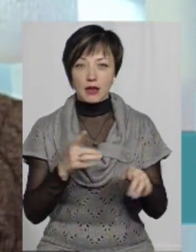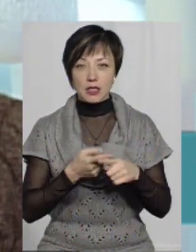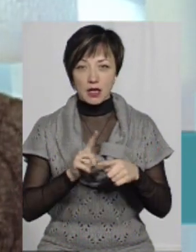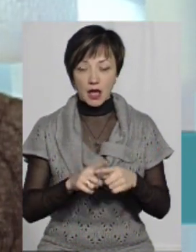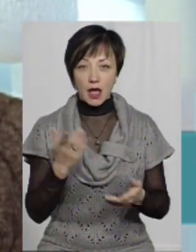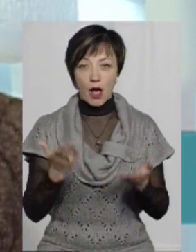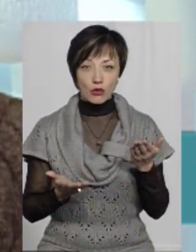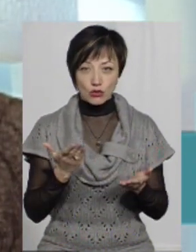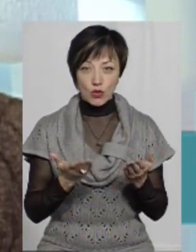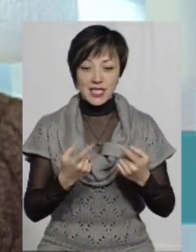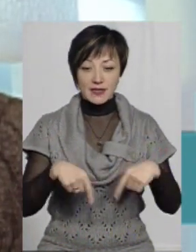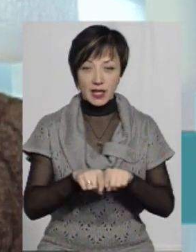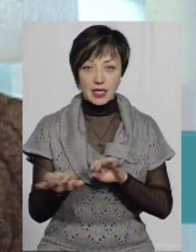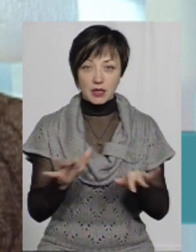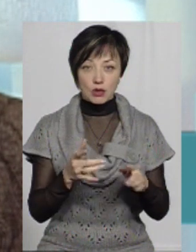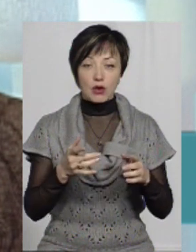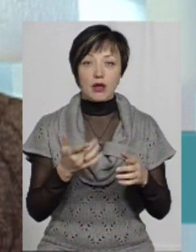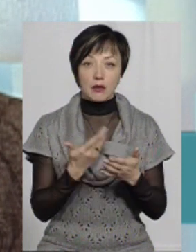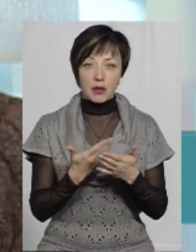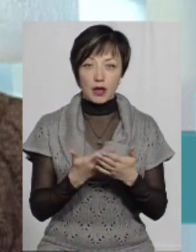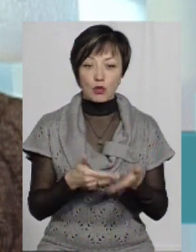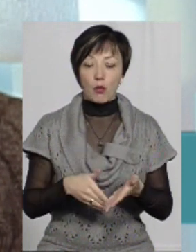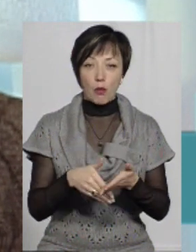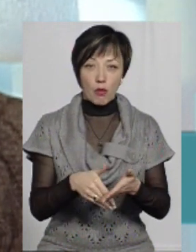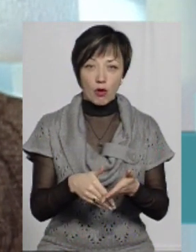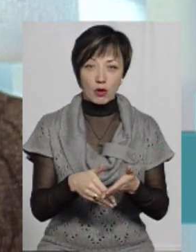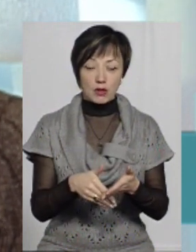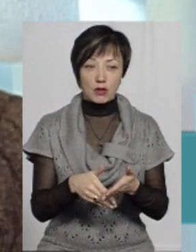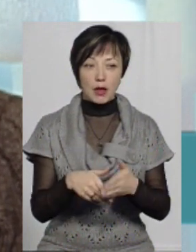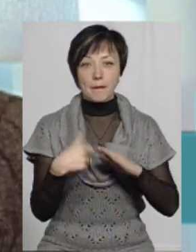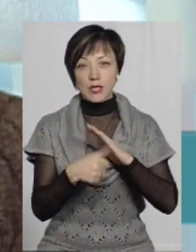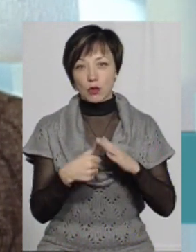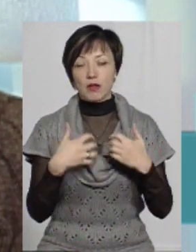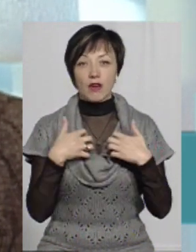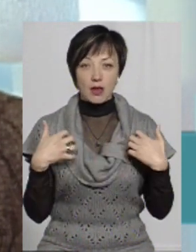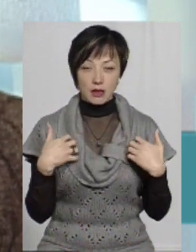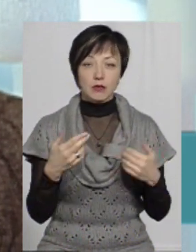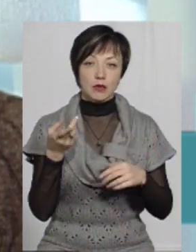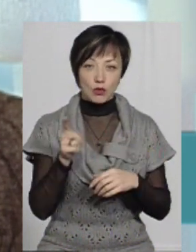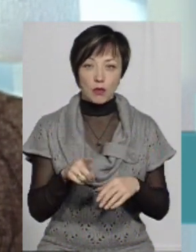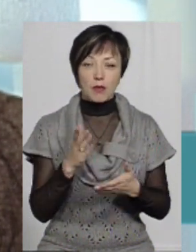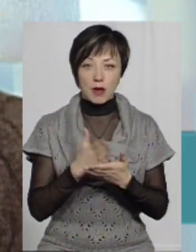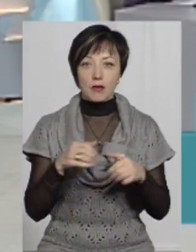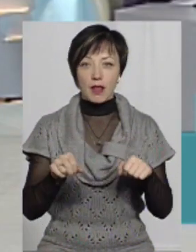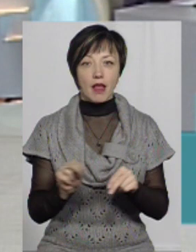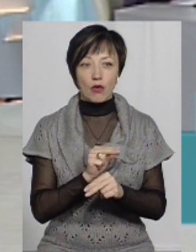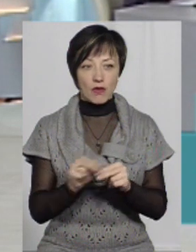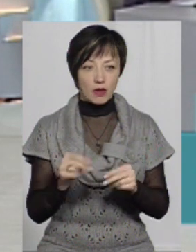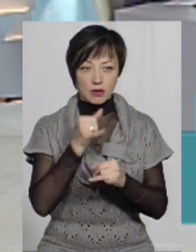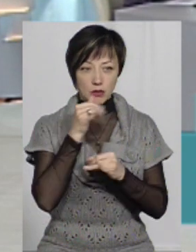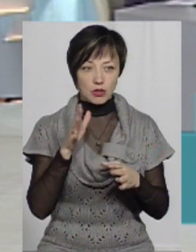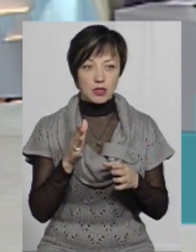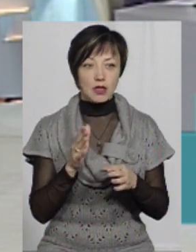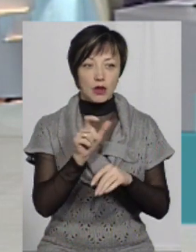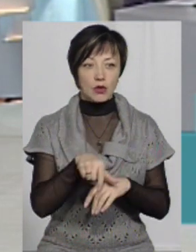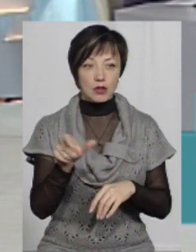організації. Тобто, якщо сфера діяльності цієї організації, наприклад, допомога бездоглядним тваринам, то вона може збирати кошти. То на лікування не може збирати,